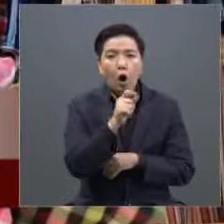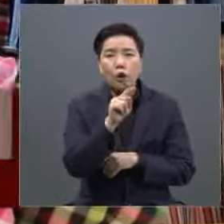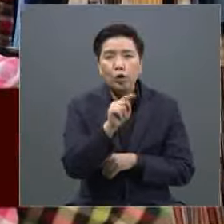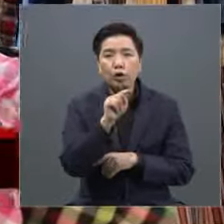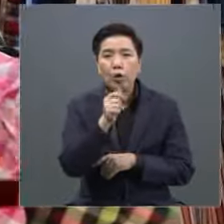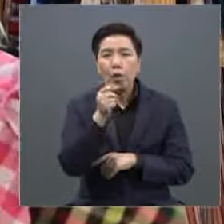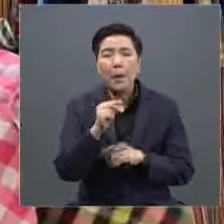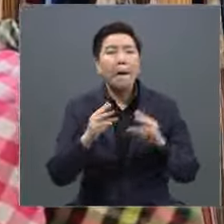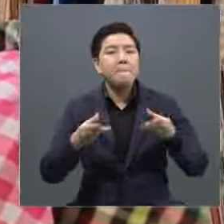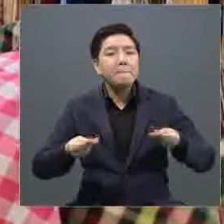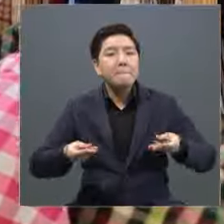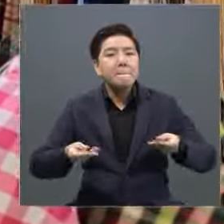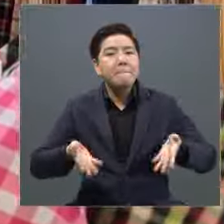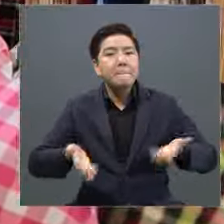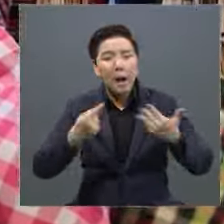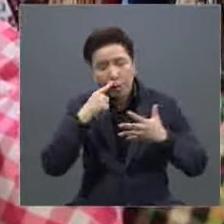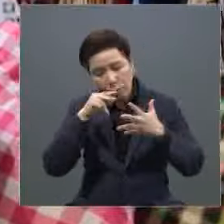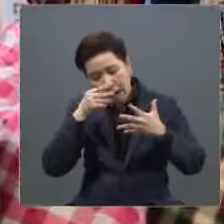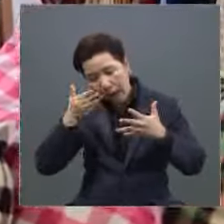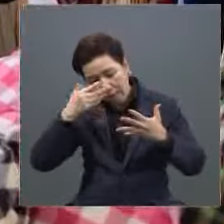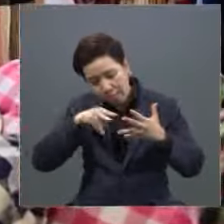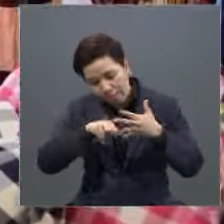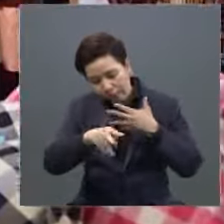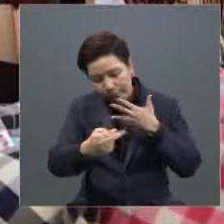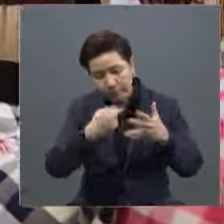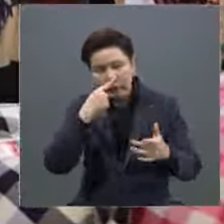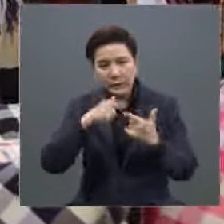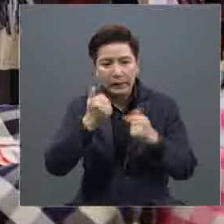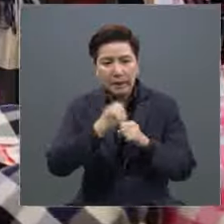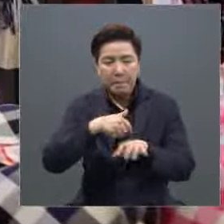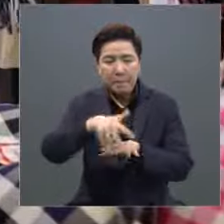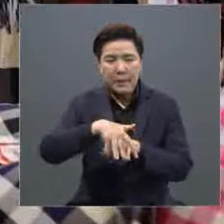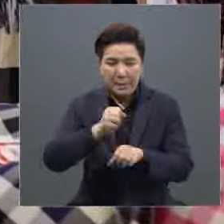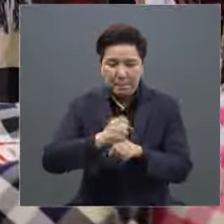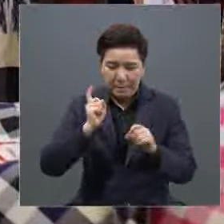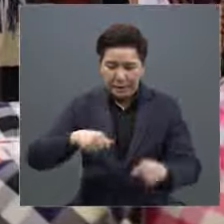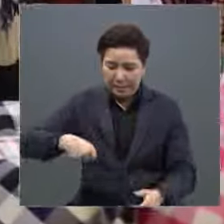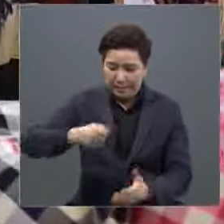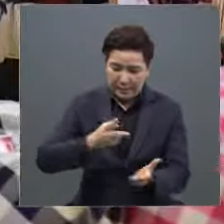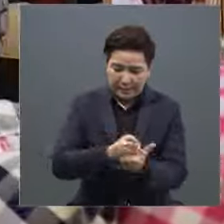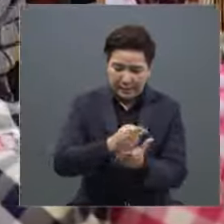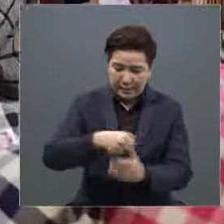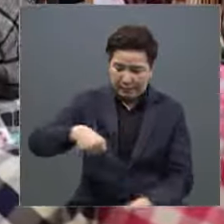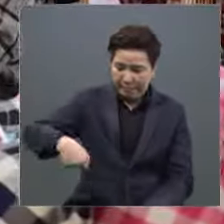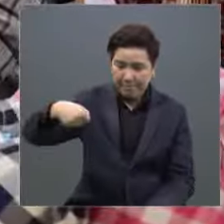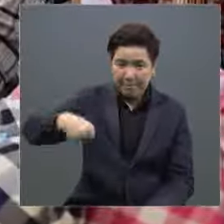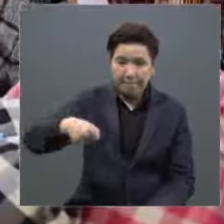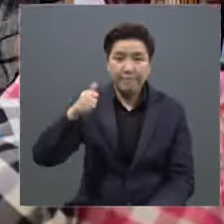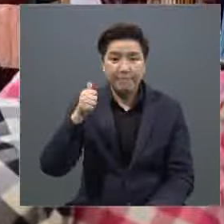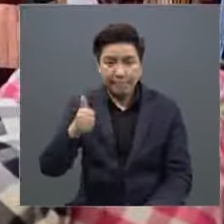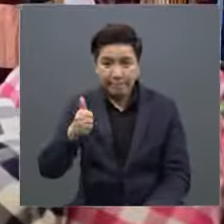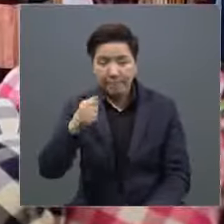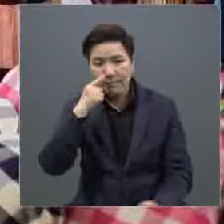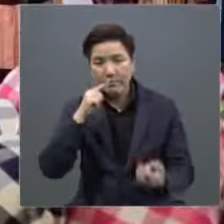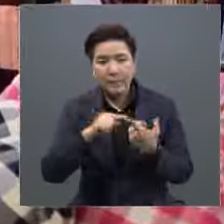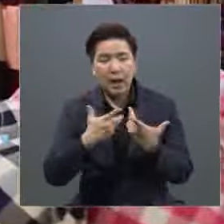ระบายอากาศนะคะในขณะเดียวกันเนี่ยเราแปรออกมาเป็นกระเป๋านะคะไม่ว่าจะเป็นกระเป๋าถือนะคะทอต